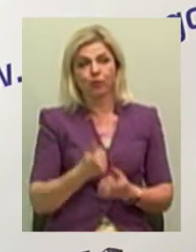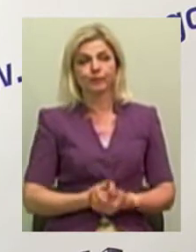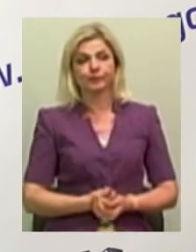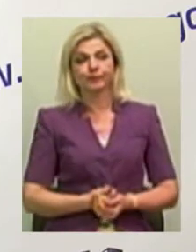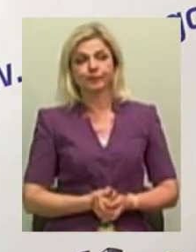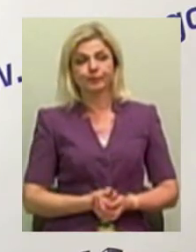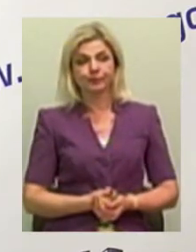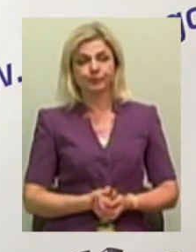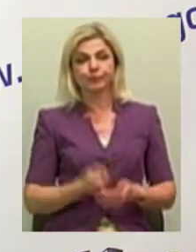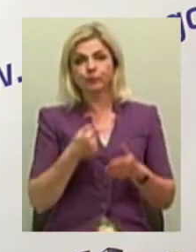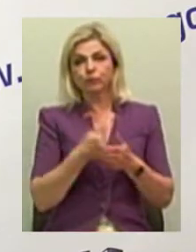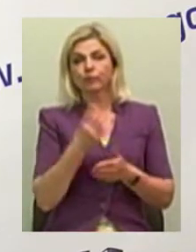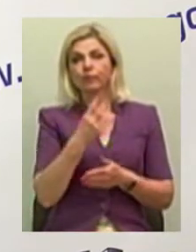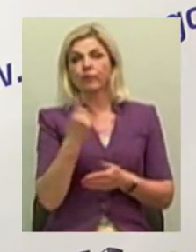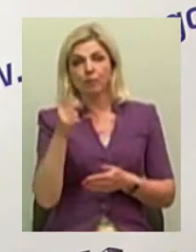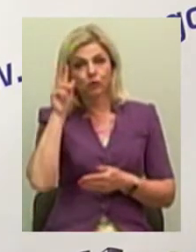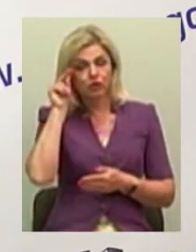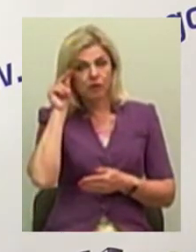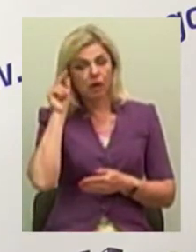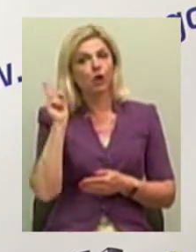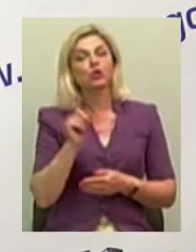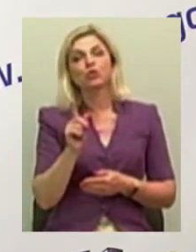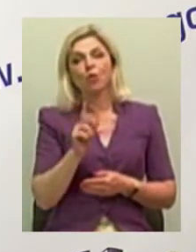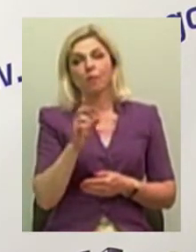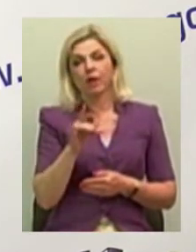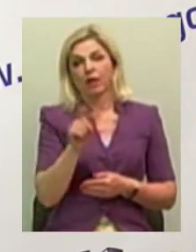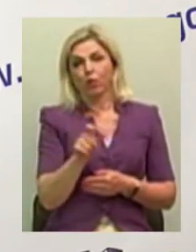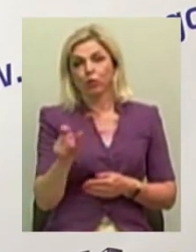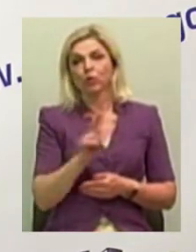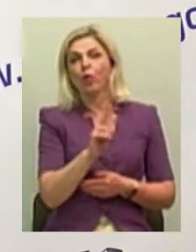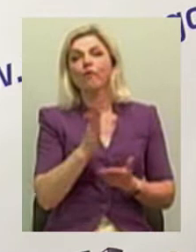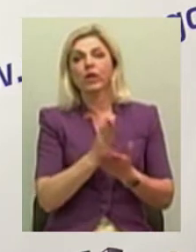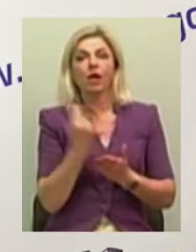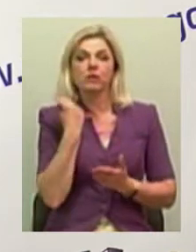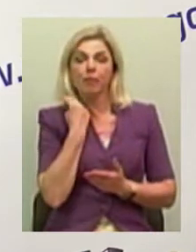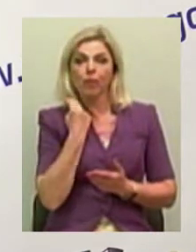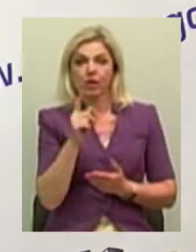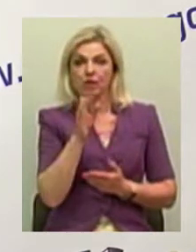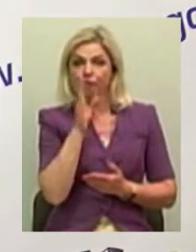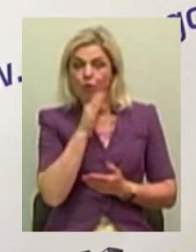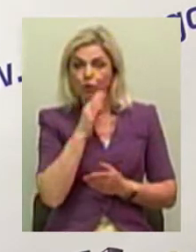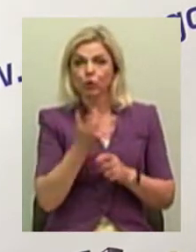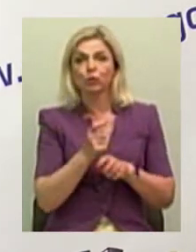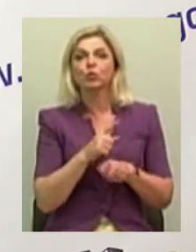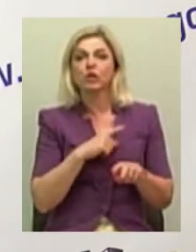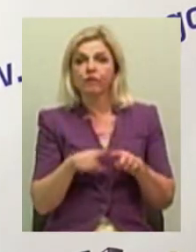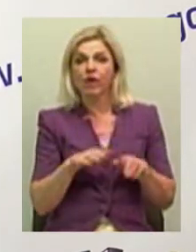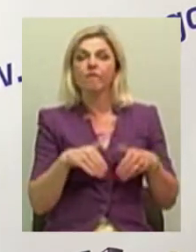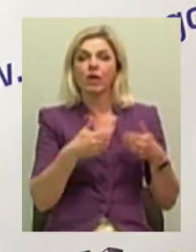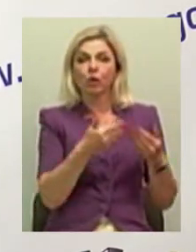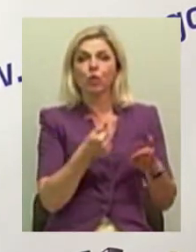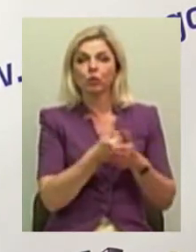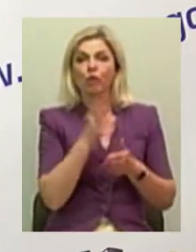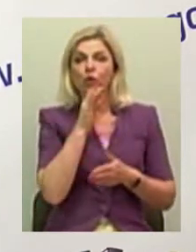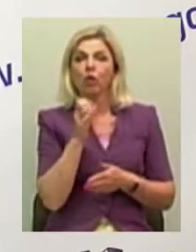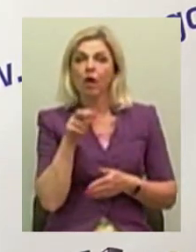даємо ще неділю до 21 числа для того, щоб абоненти, в яких є заборгованість, дуже швидко звернулися до